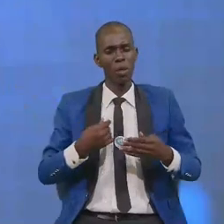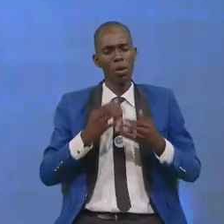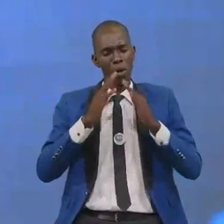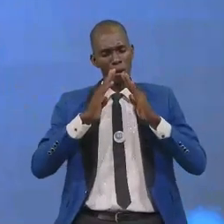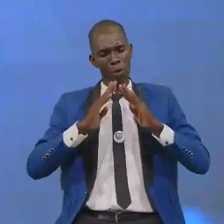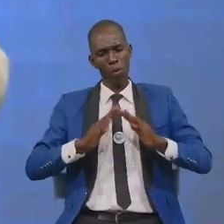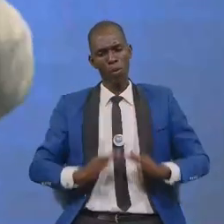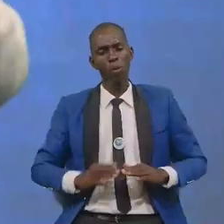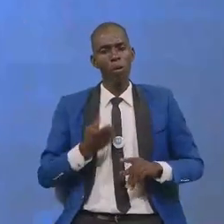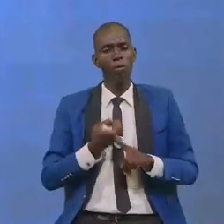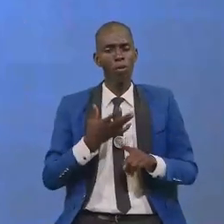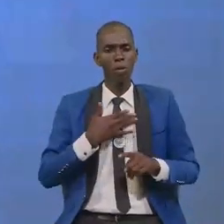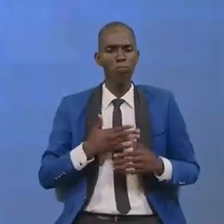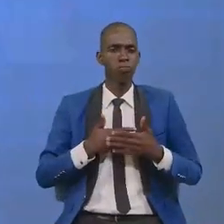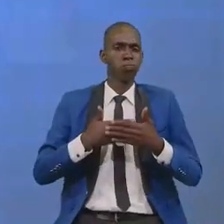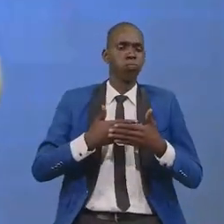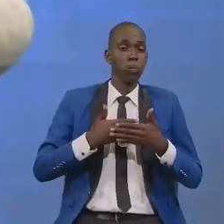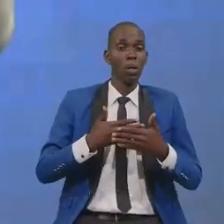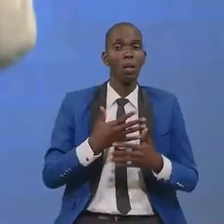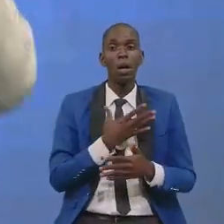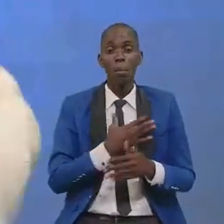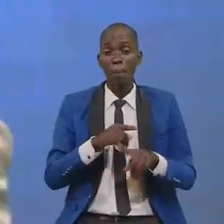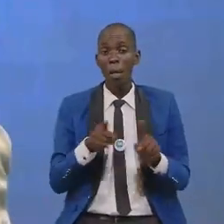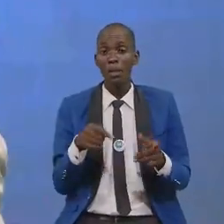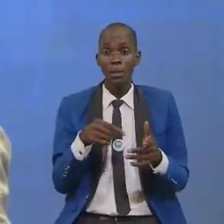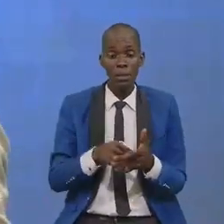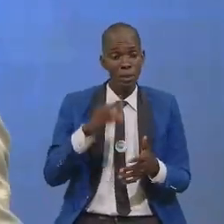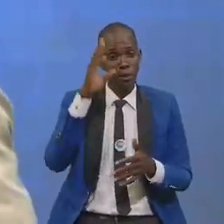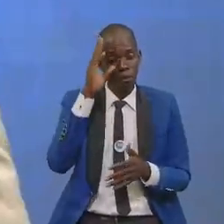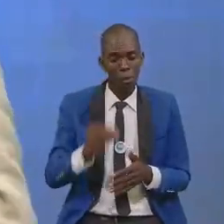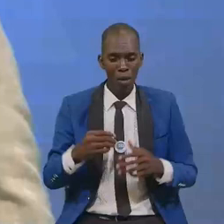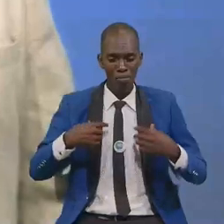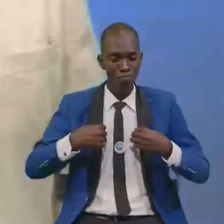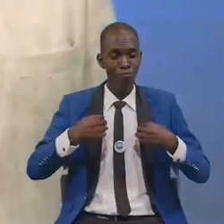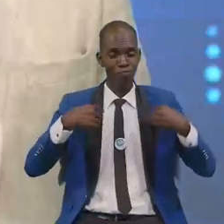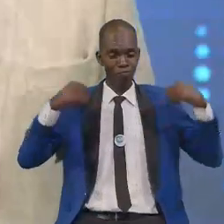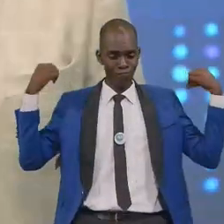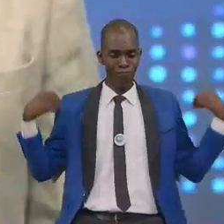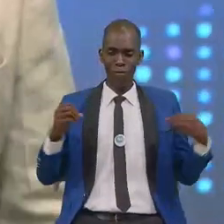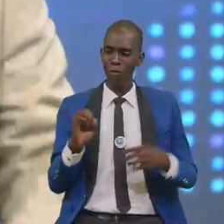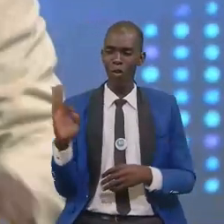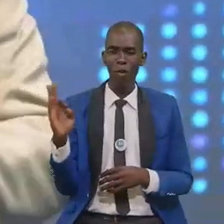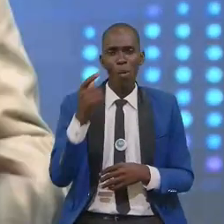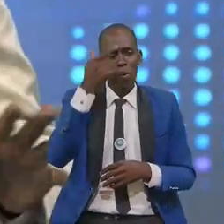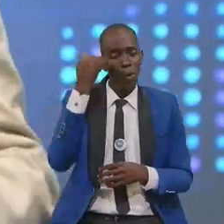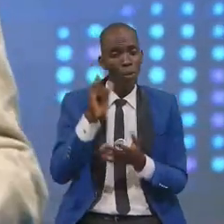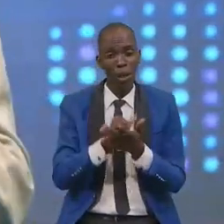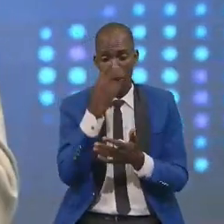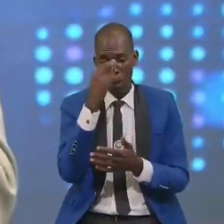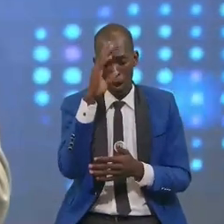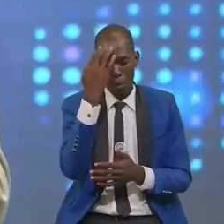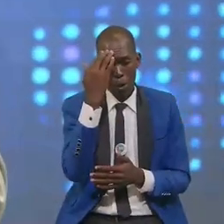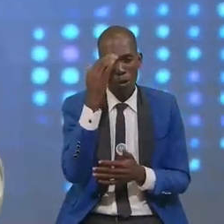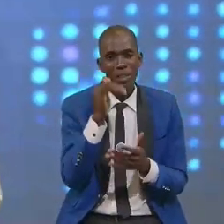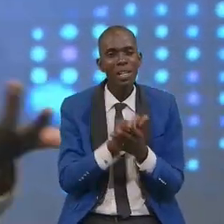mais vous savez ce homme a jeter le manteau parce qu'il savait que tout ce